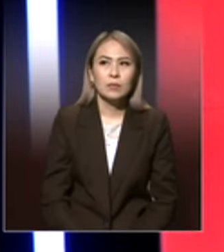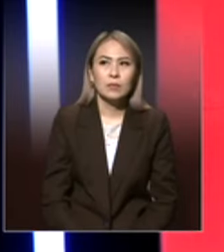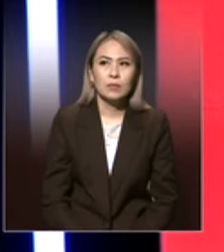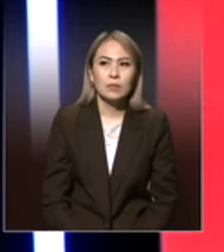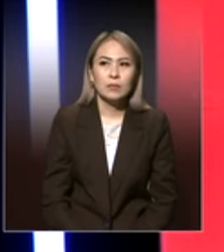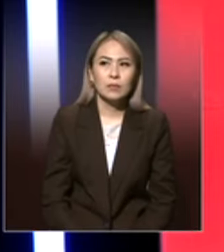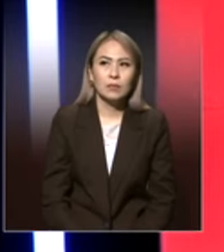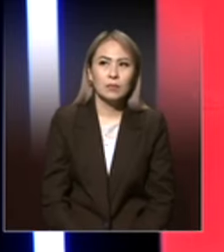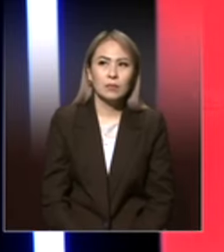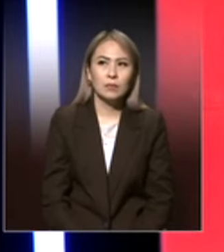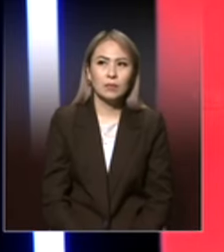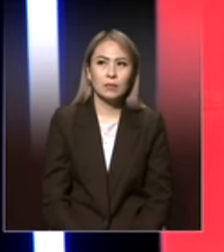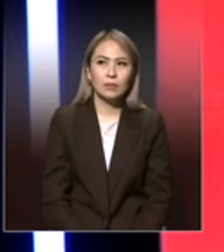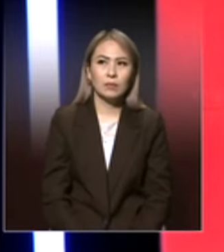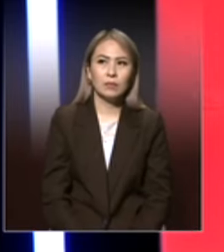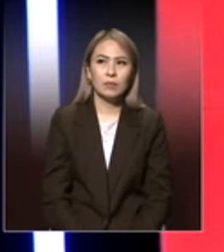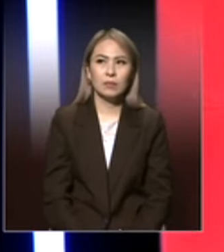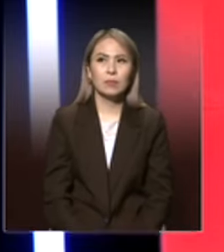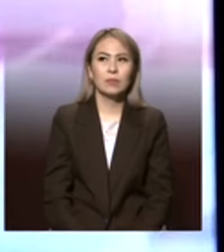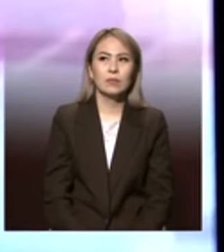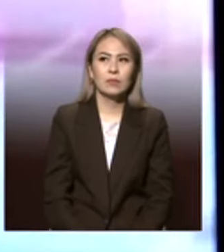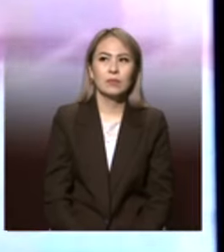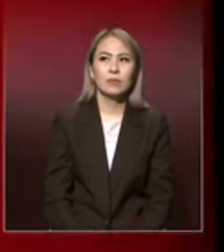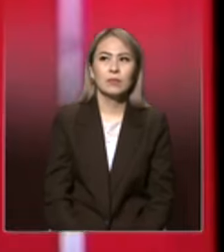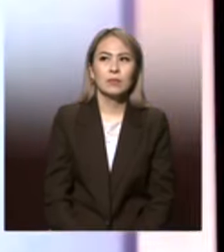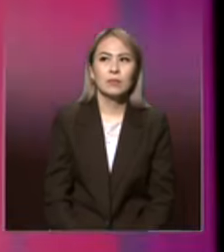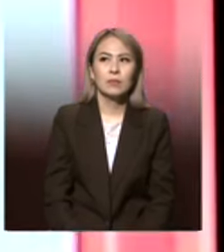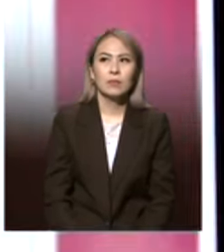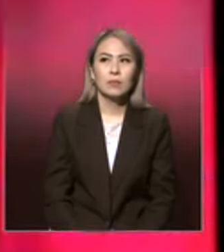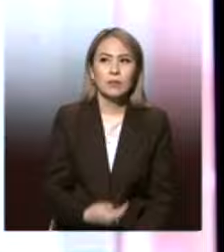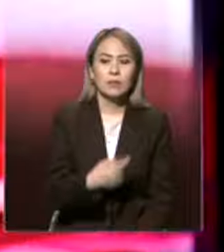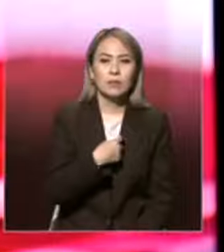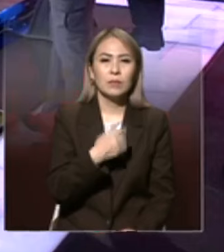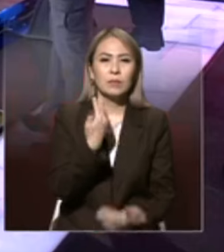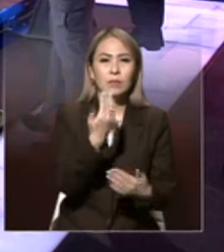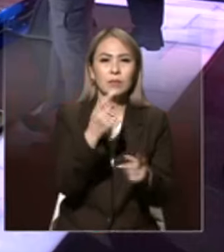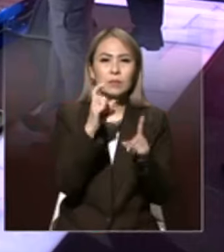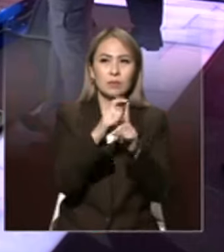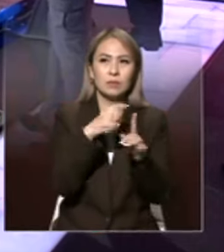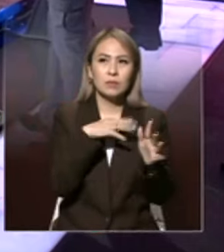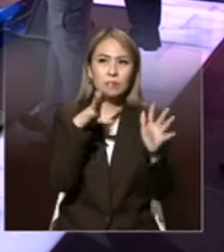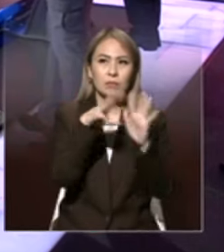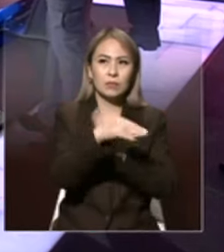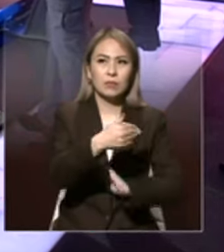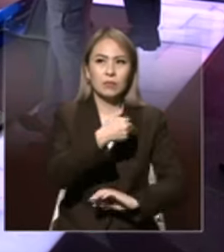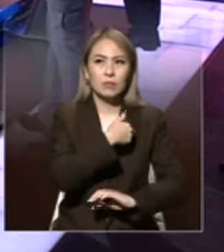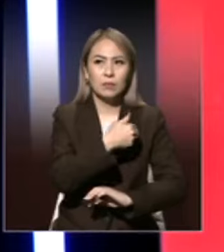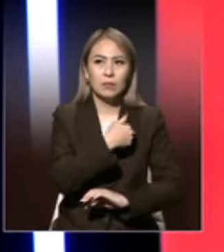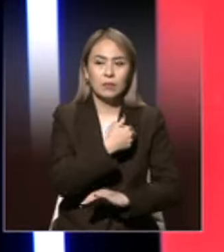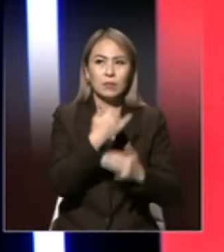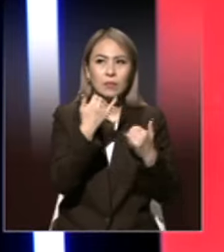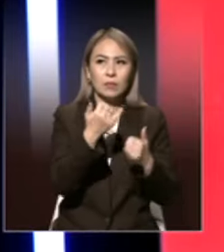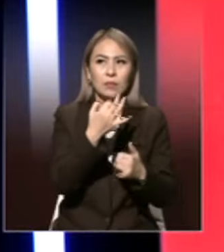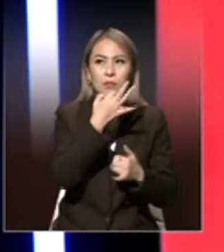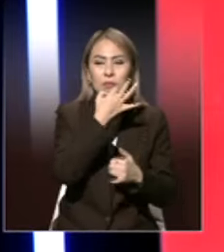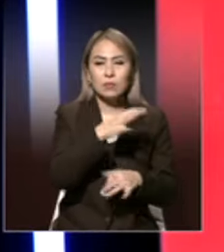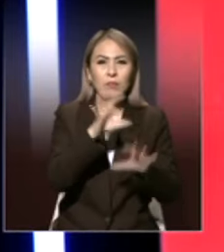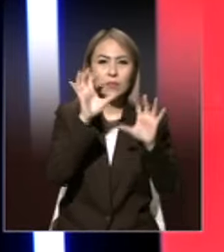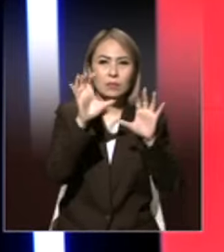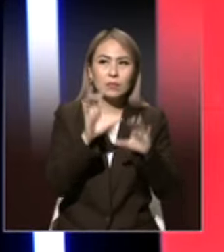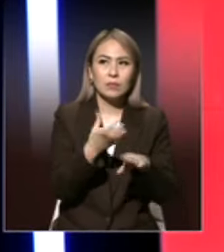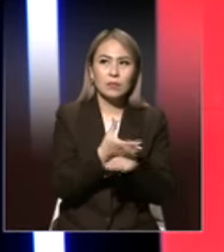полиция подполковнигі Ақмарал ханымның айтып жатқан пікірі. Мен де осы пікірге қосылғым келеді. Қымбатты спикерлер, қымбатты азаматтар, қанша жерден заң